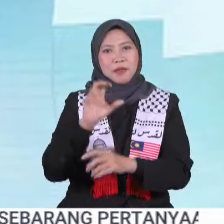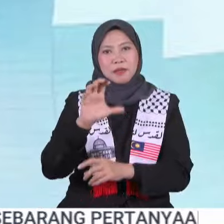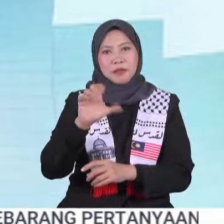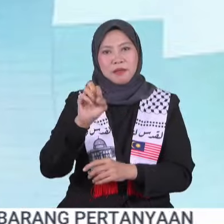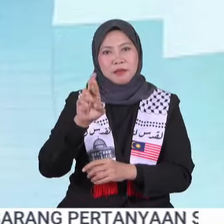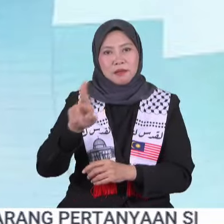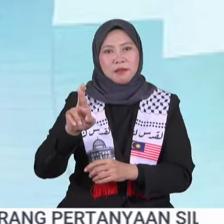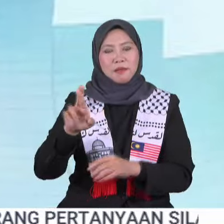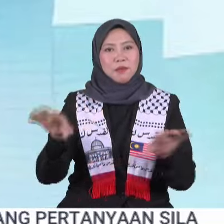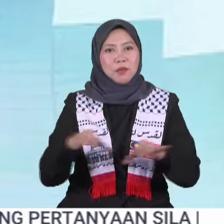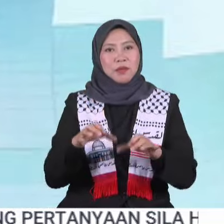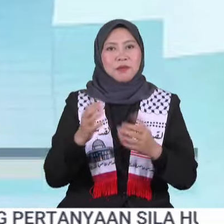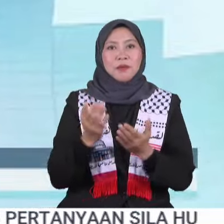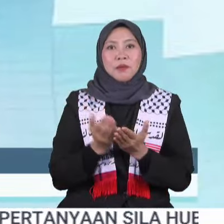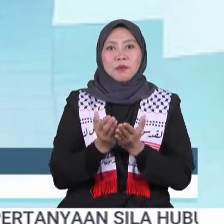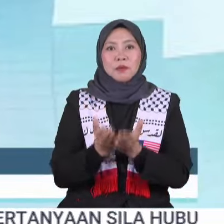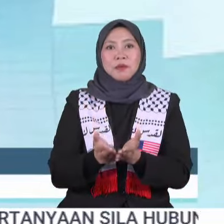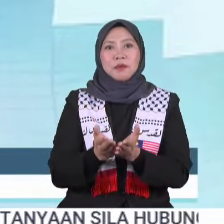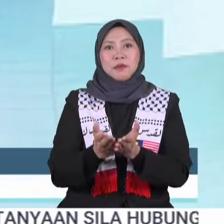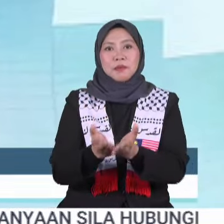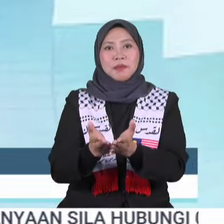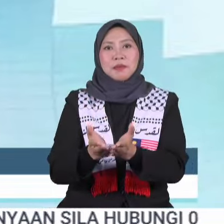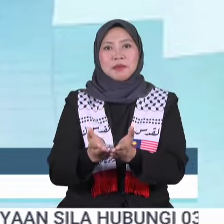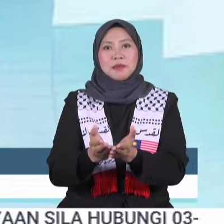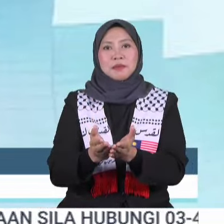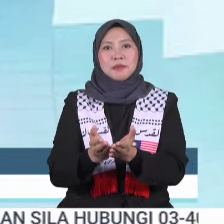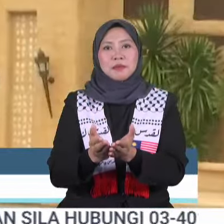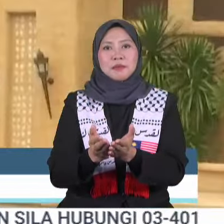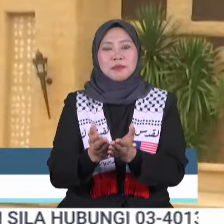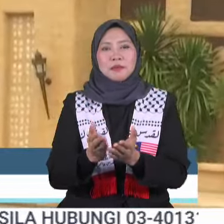itu dilaksana Maritime Waterfront Sud Sdn Bhd.